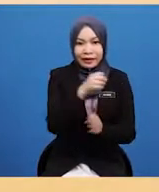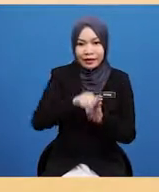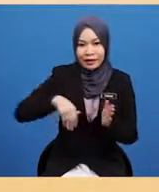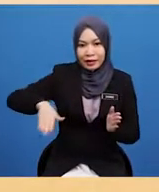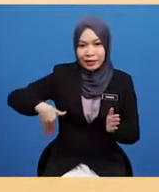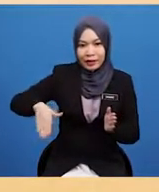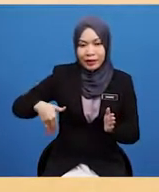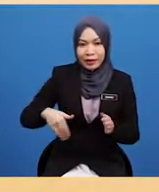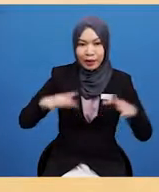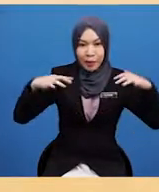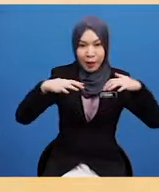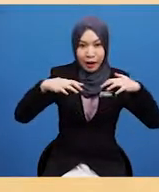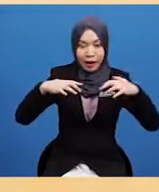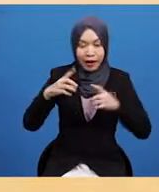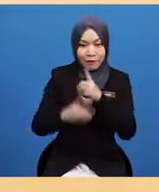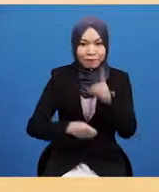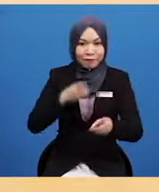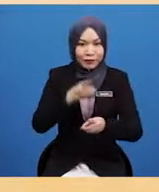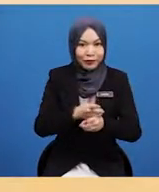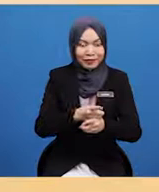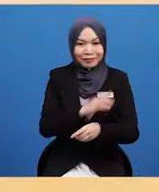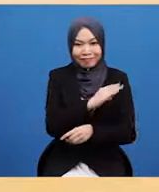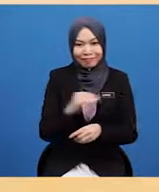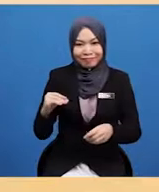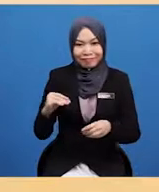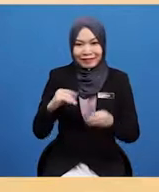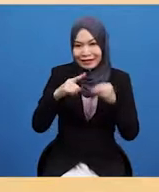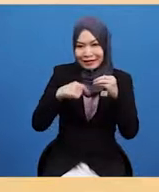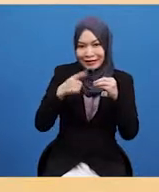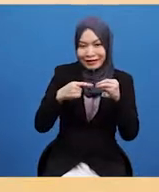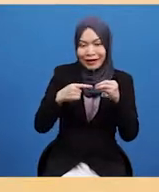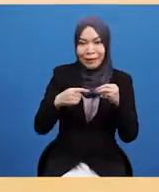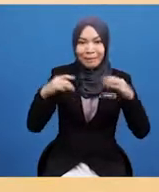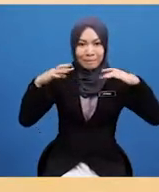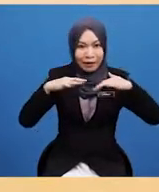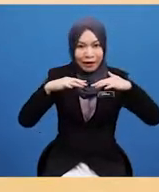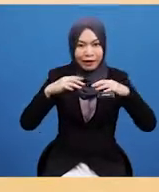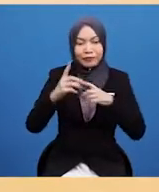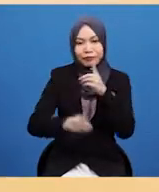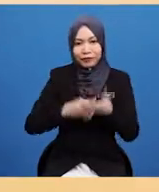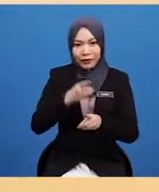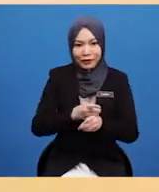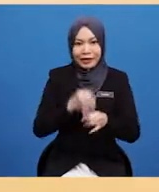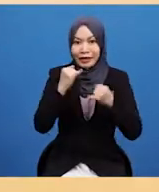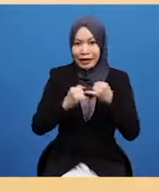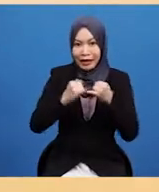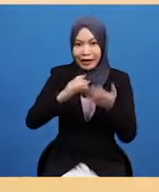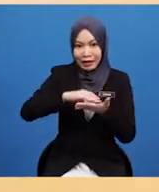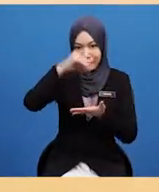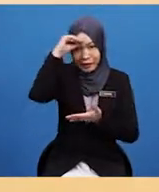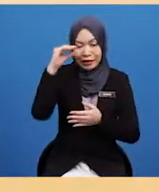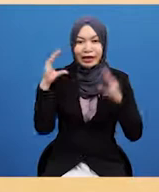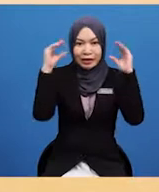dan 3.2 latar belakang Perang Dunia. Di akhir pembelajaran, cikgu harap